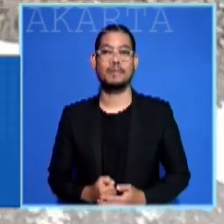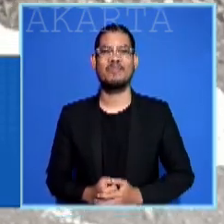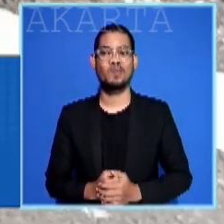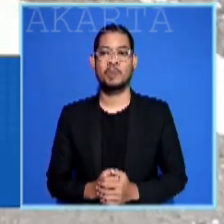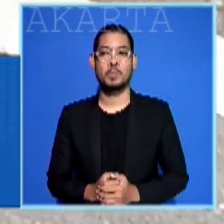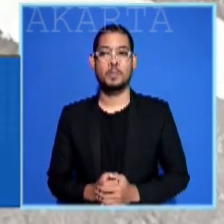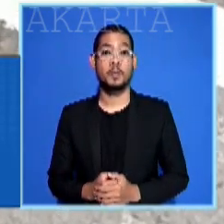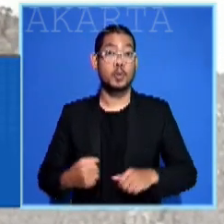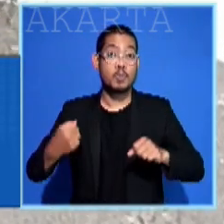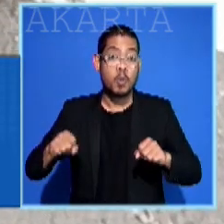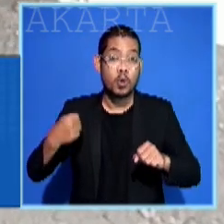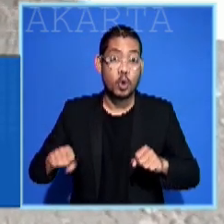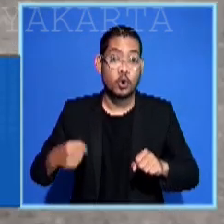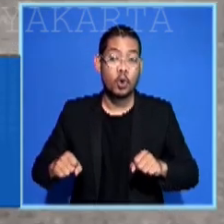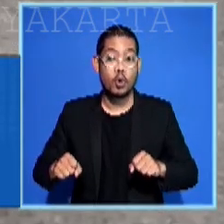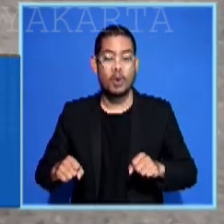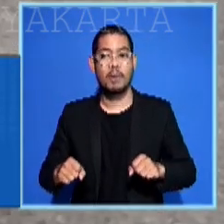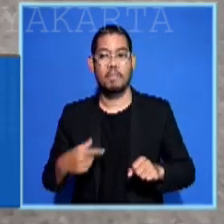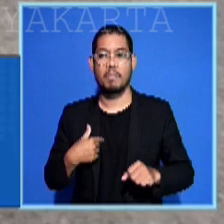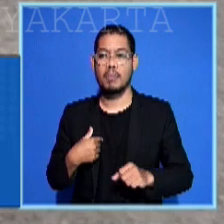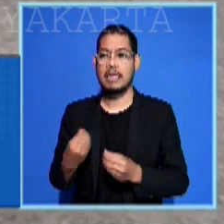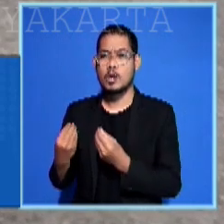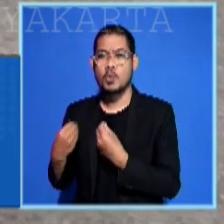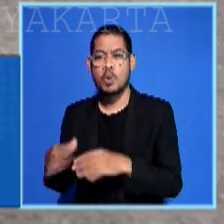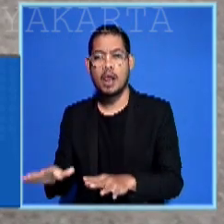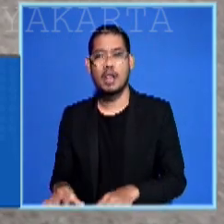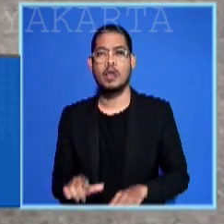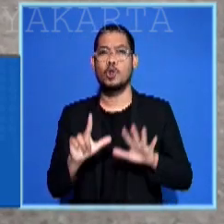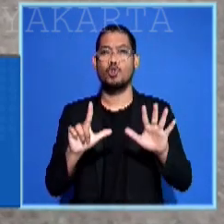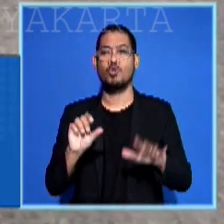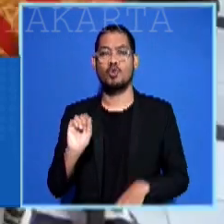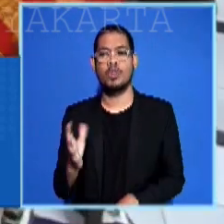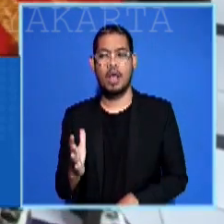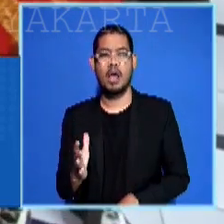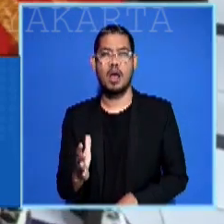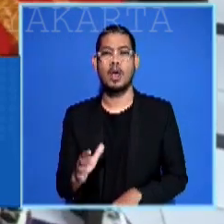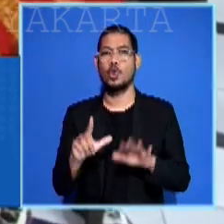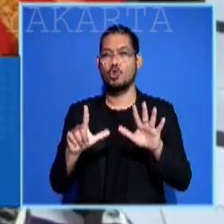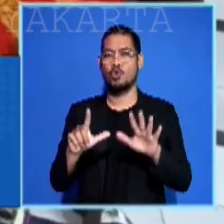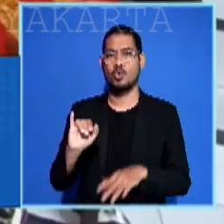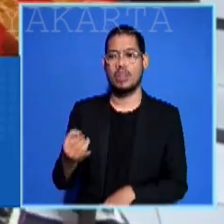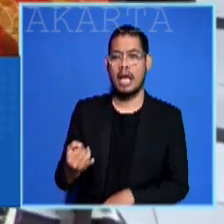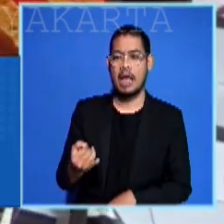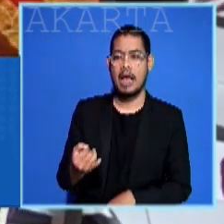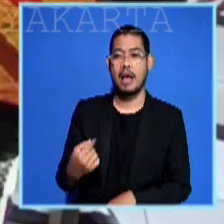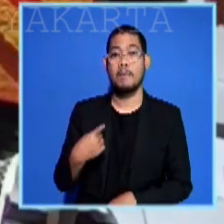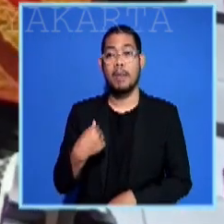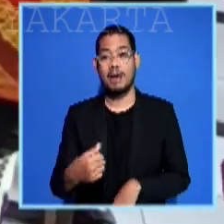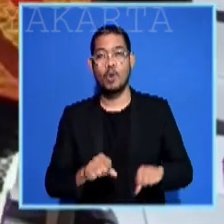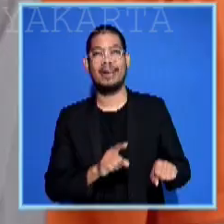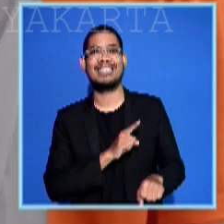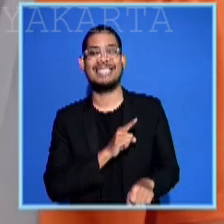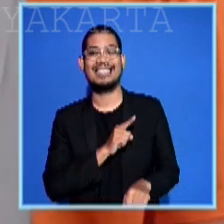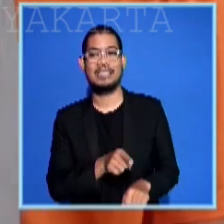pelaku sebesar 7 juta rupiah yang digunakan pelaku untuk menebus motor miliknya sendiri yang sebelumnya juga sedang